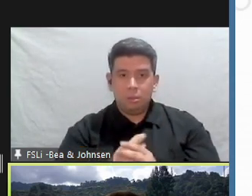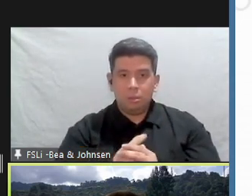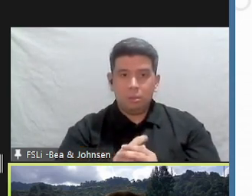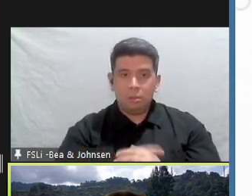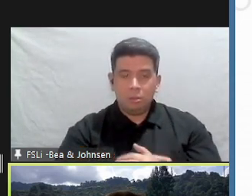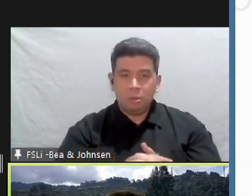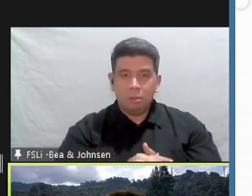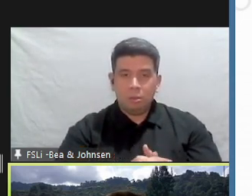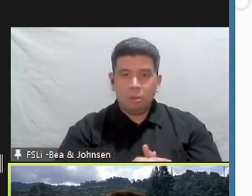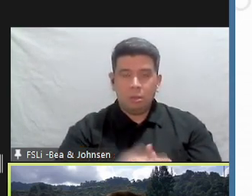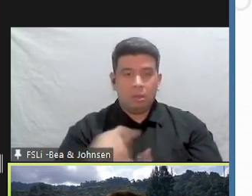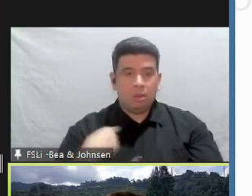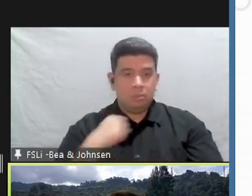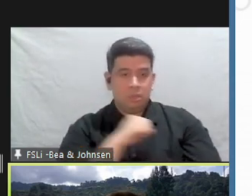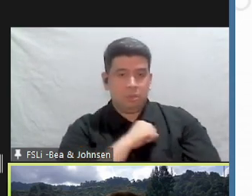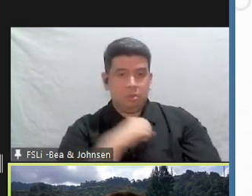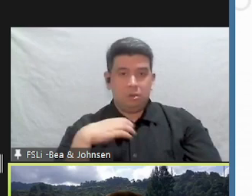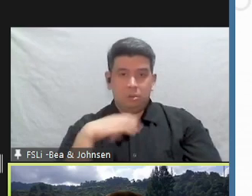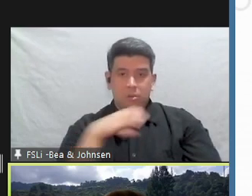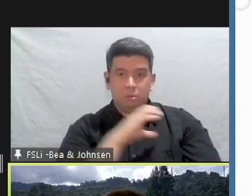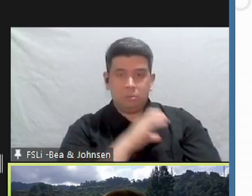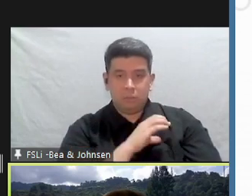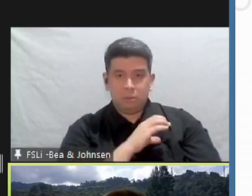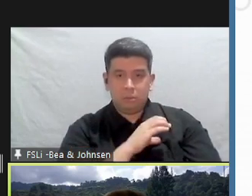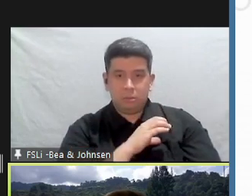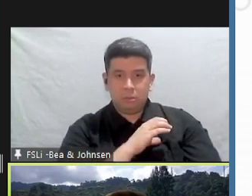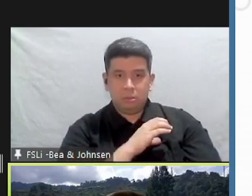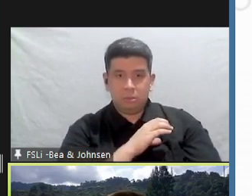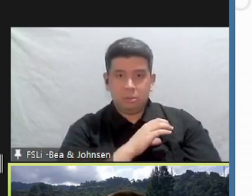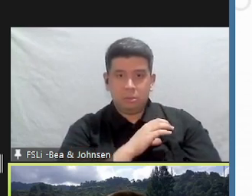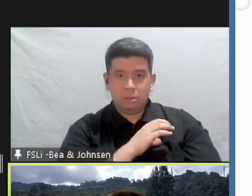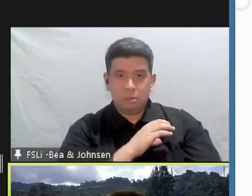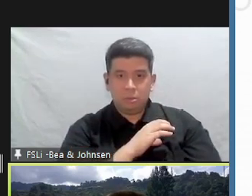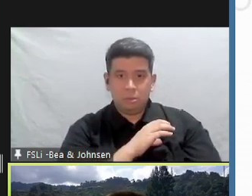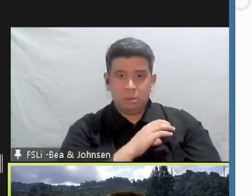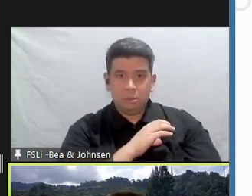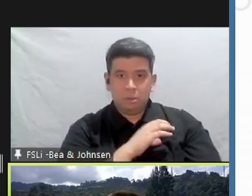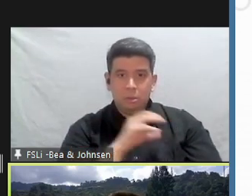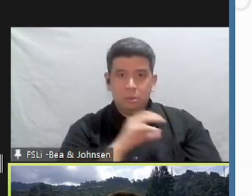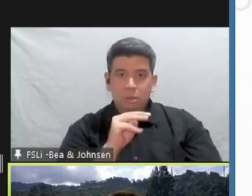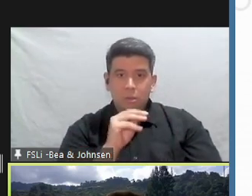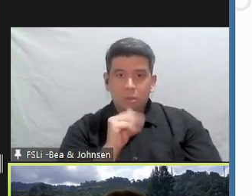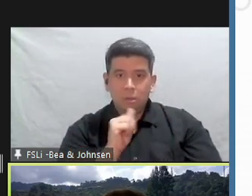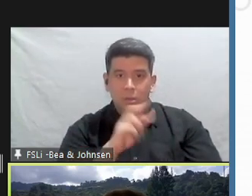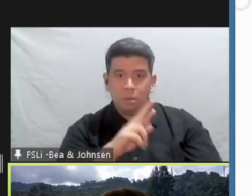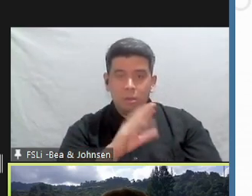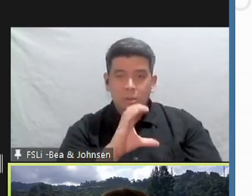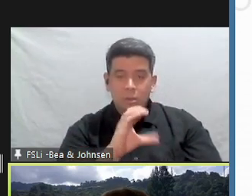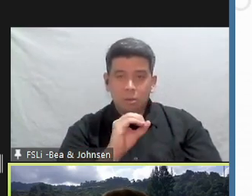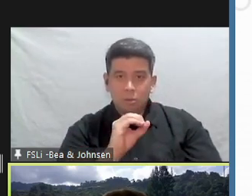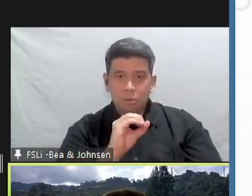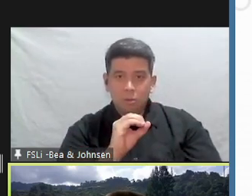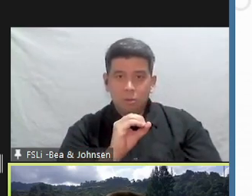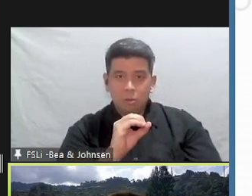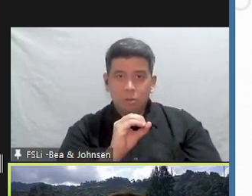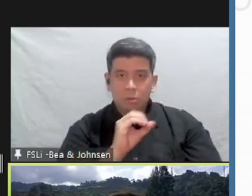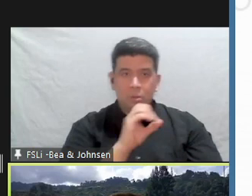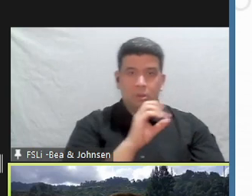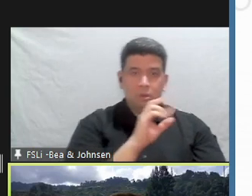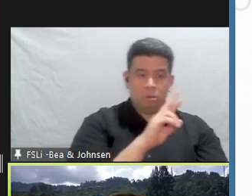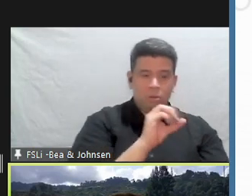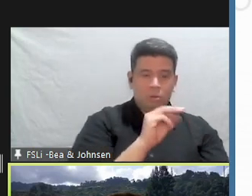senador, congressman, like si Congressman Mark Go ng Baguio City, si Romulo ng